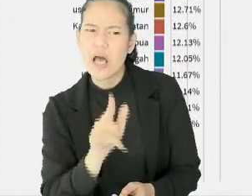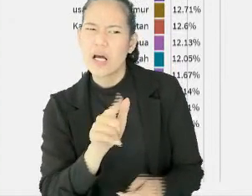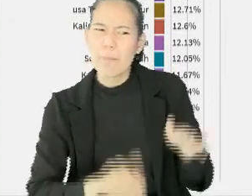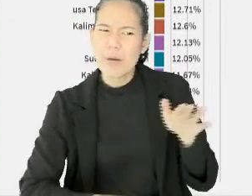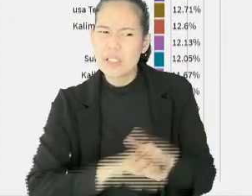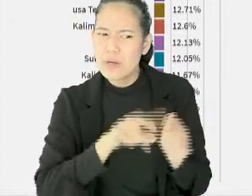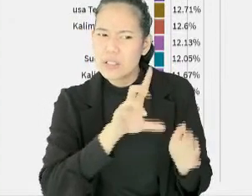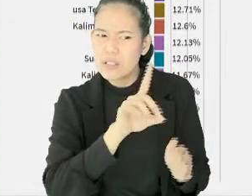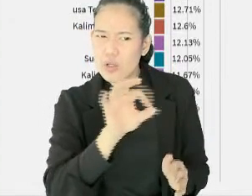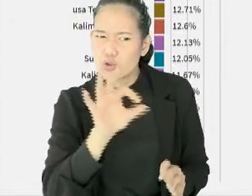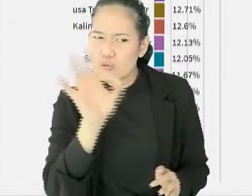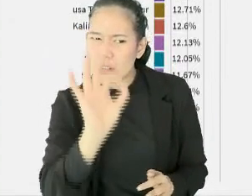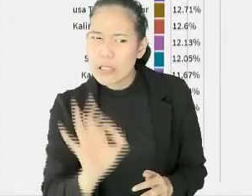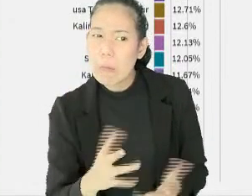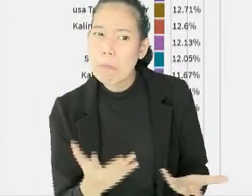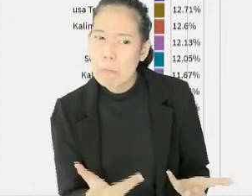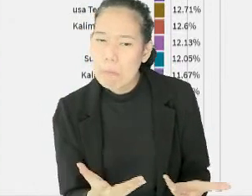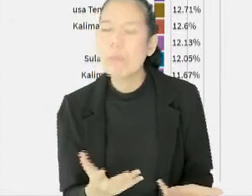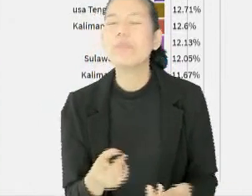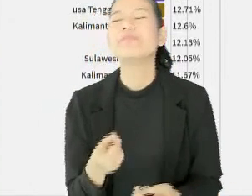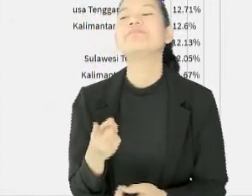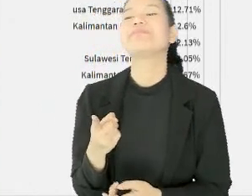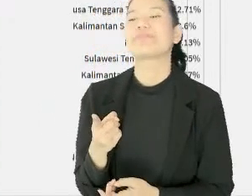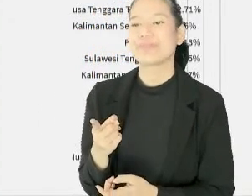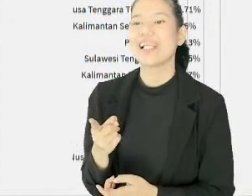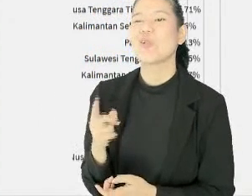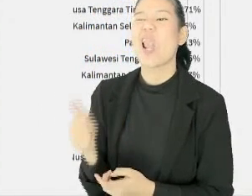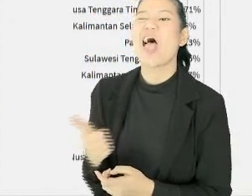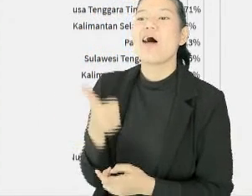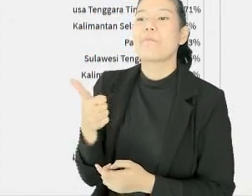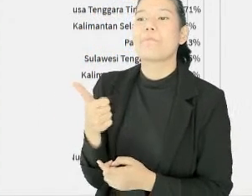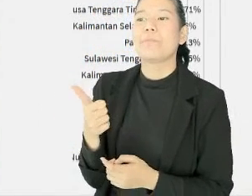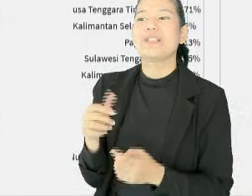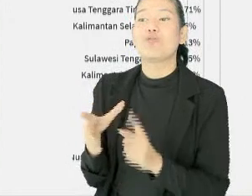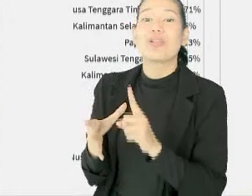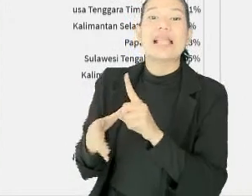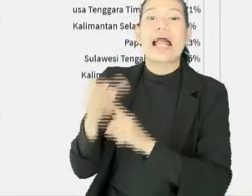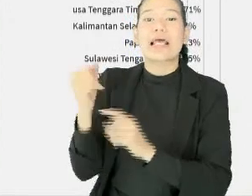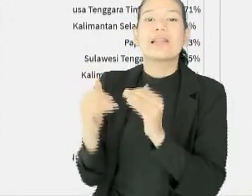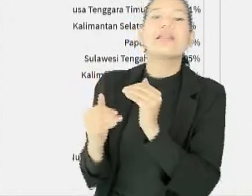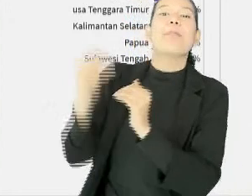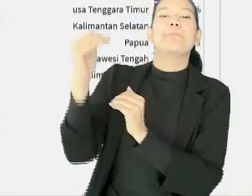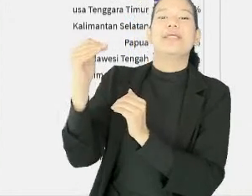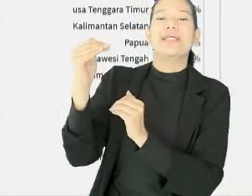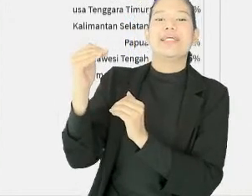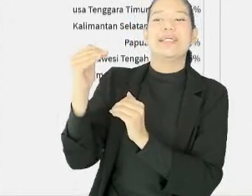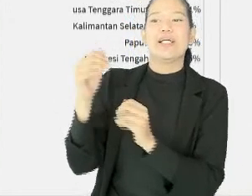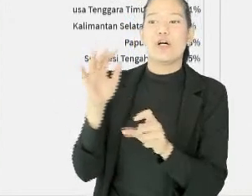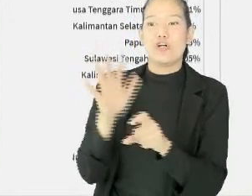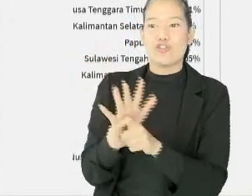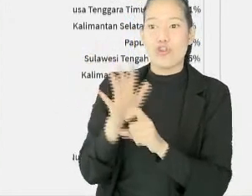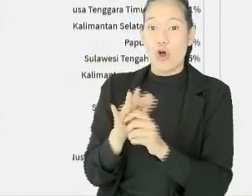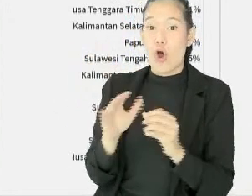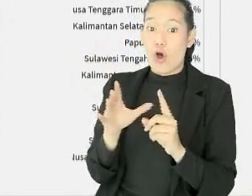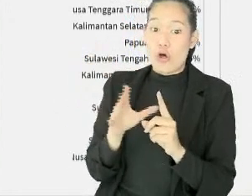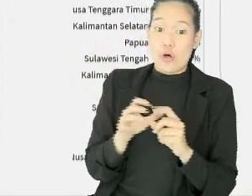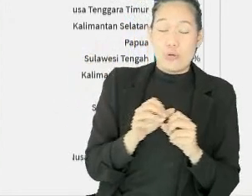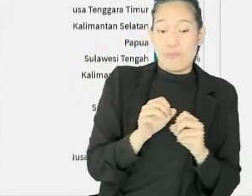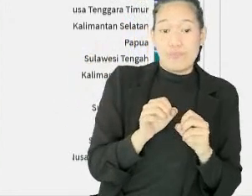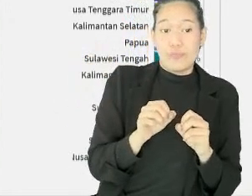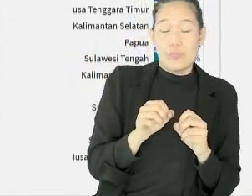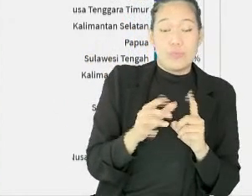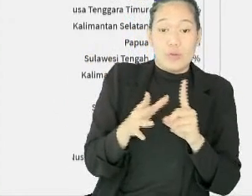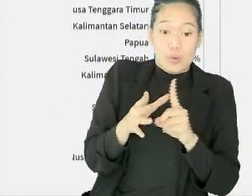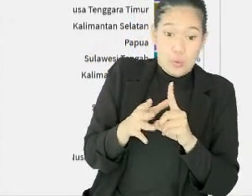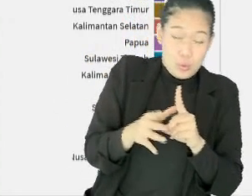seharusnya cuma sampai 100% dong ya lebih dari lebih dari yang ditargetkan ternyata misalnya jumlah setempat 7juta